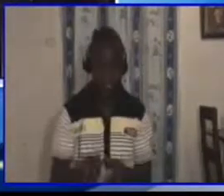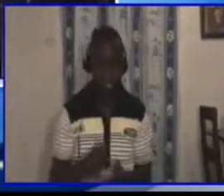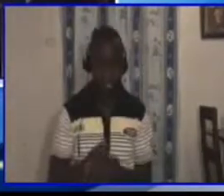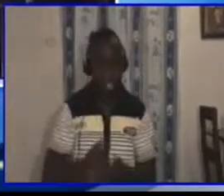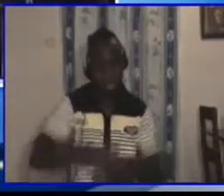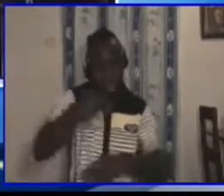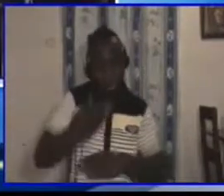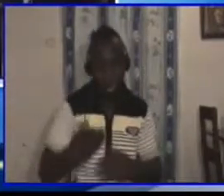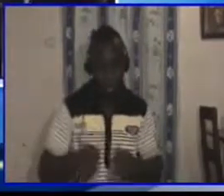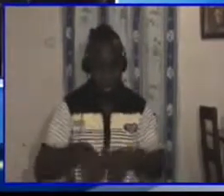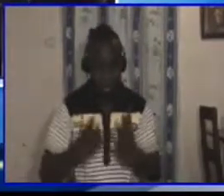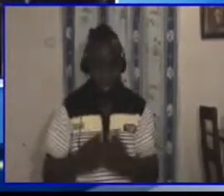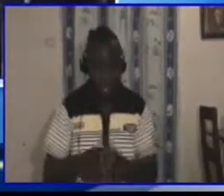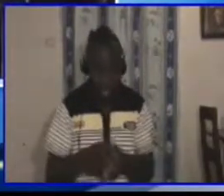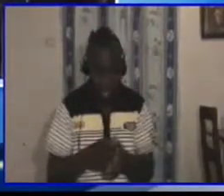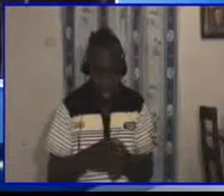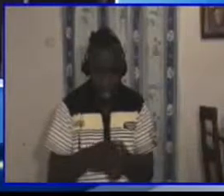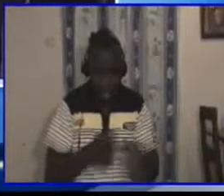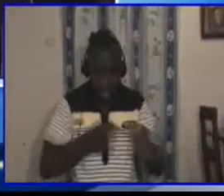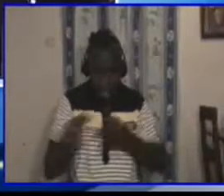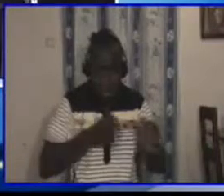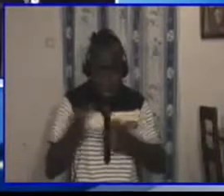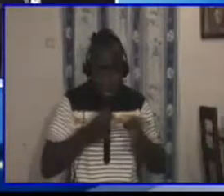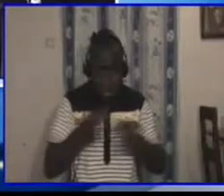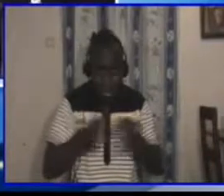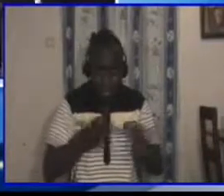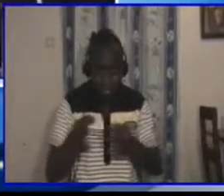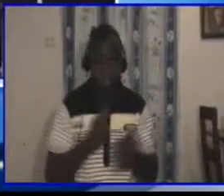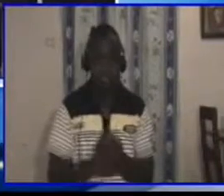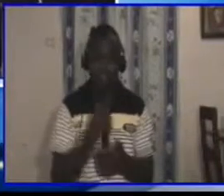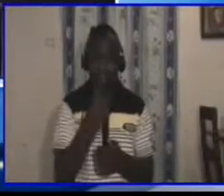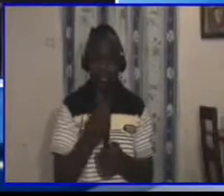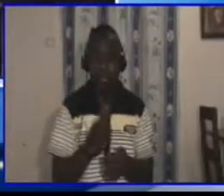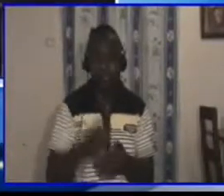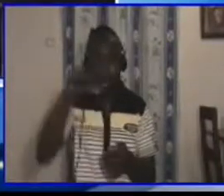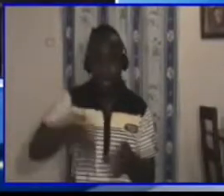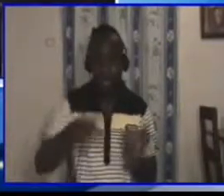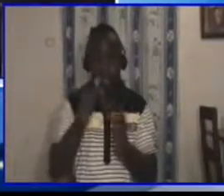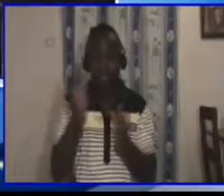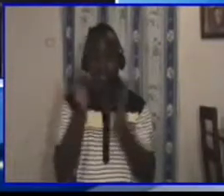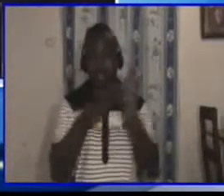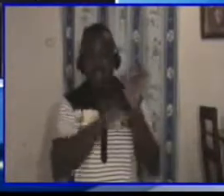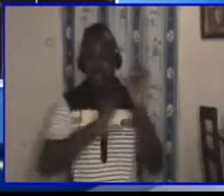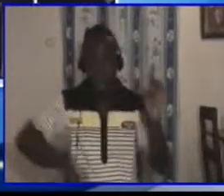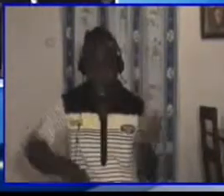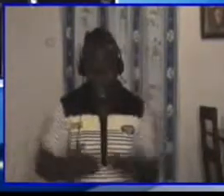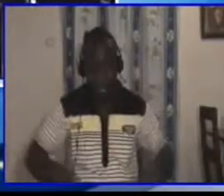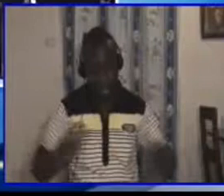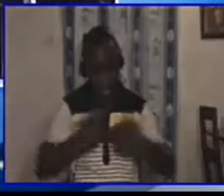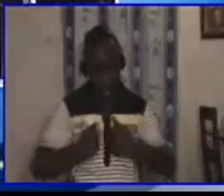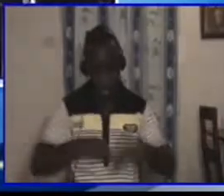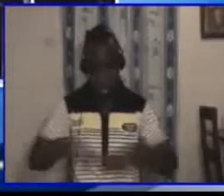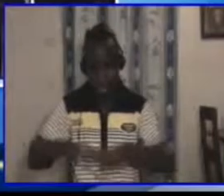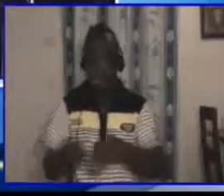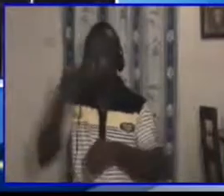è il suo pensiero principale perché cristo non